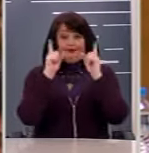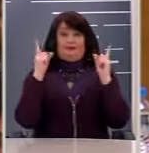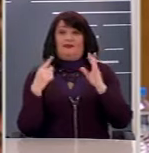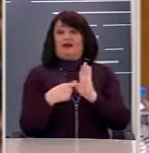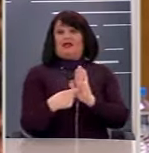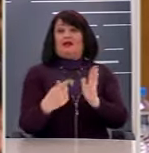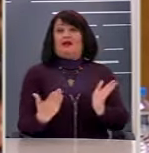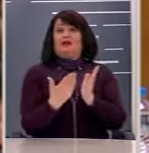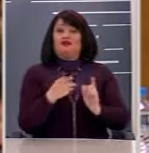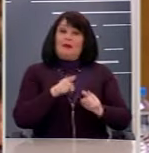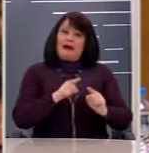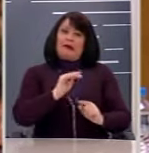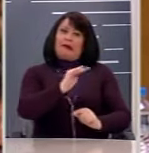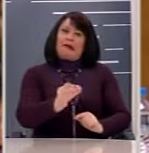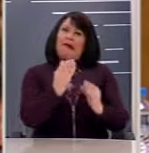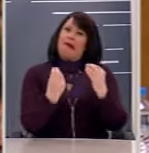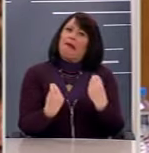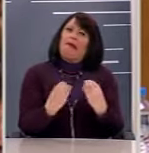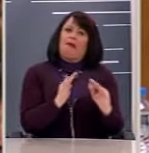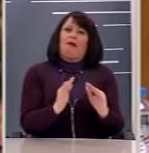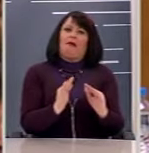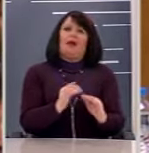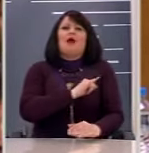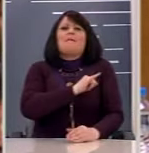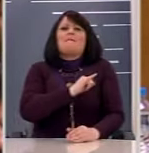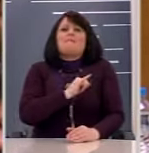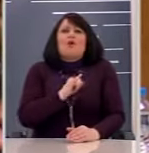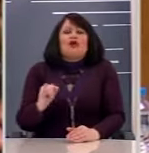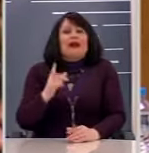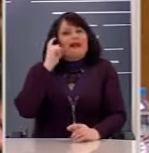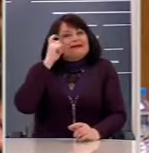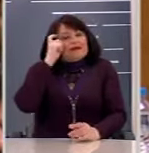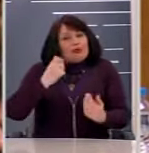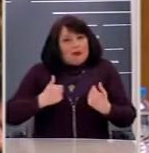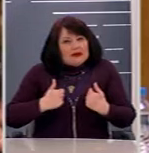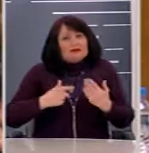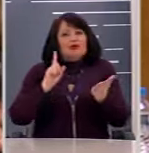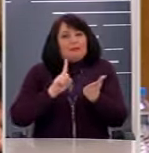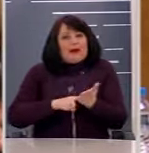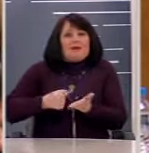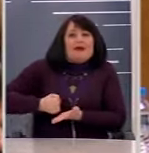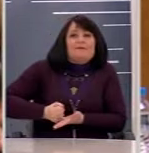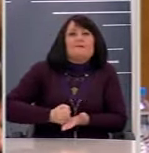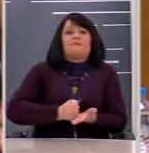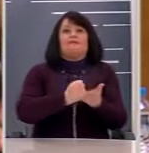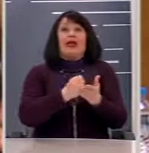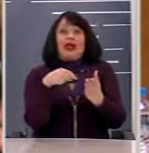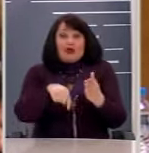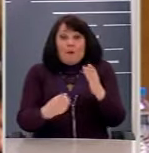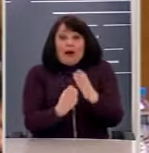ότι κάποιοι ευνοήθηκαν, και ποτέ δεν έχουμε τη λογική ότι πρέπει να στηρίξουμε την παραγωγή στην